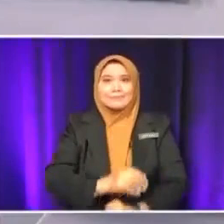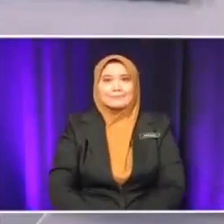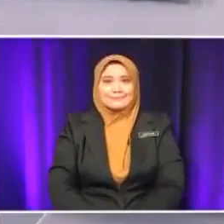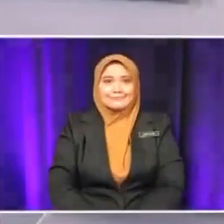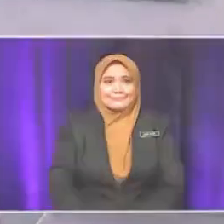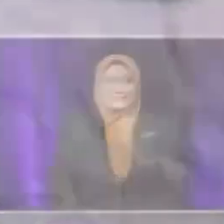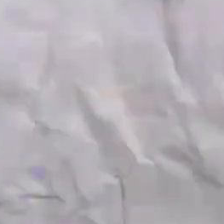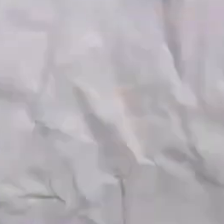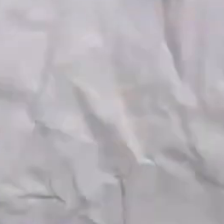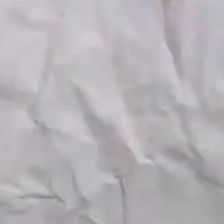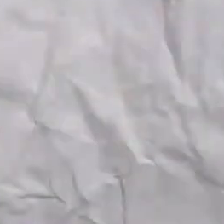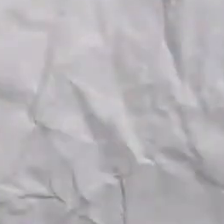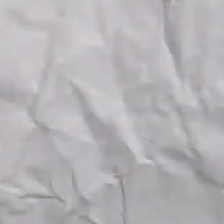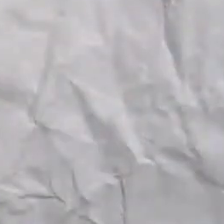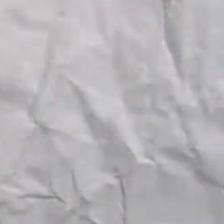Walamak.